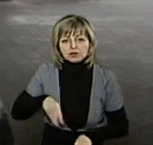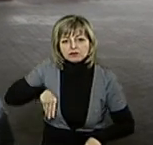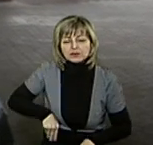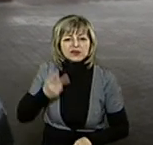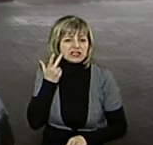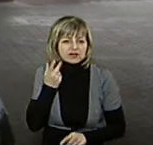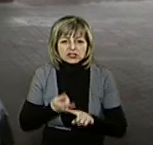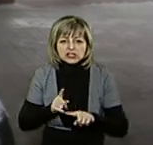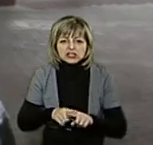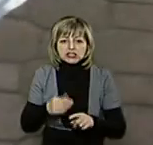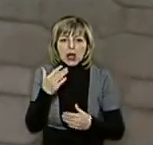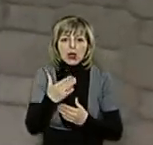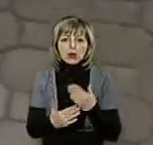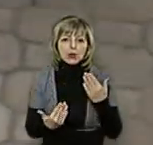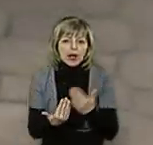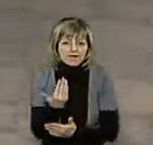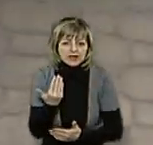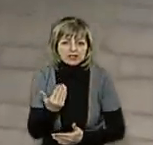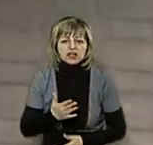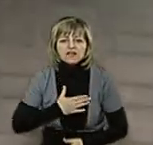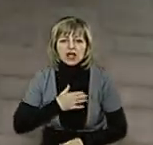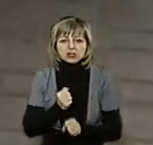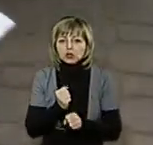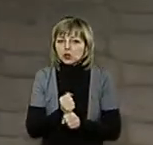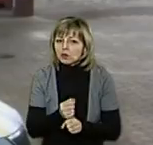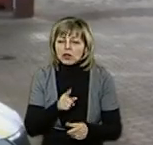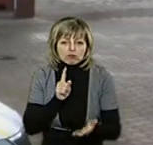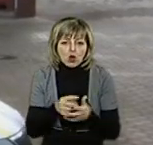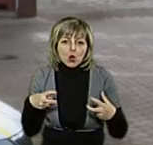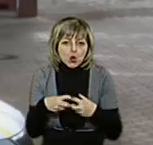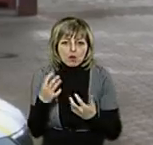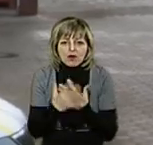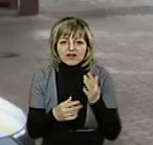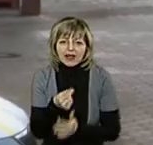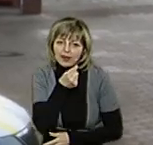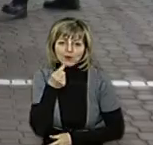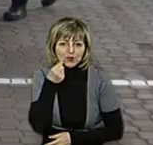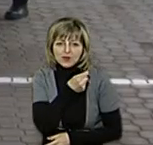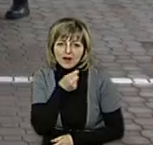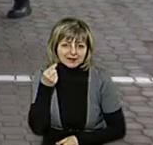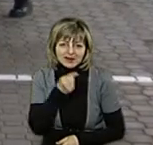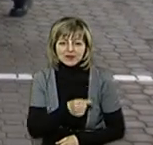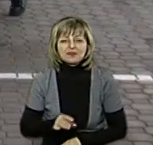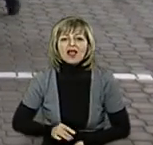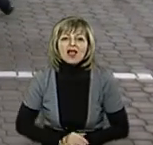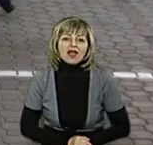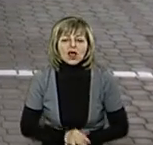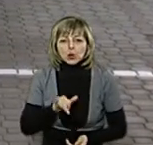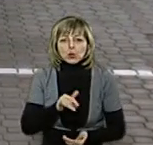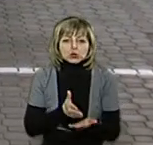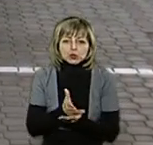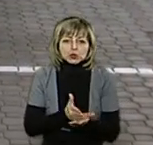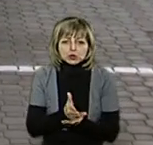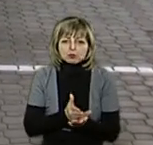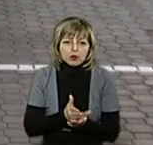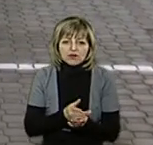завжди, це гумові рукавички, тому що в нашій роботі вони постійно потрібні, і гігієнічна помада. У службовій машині